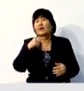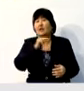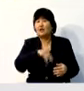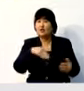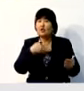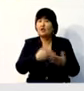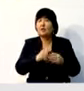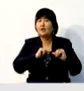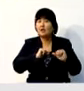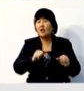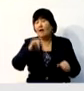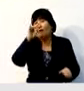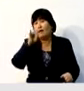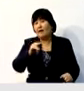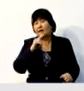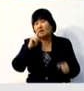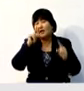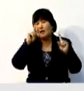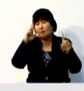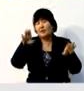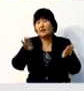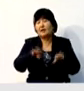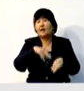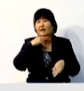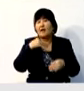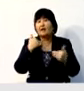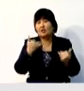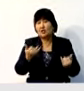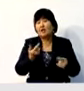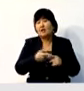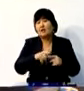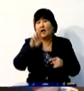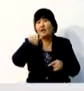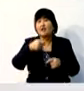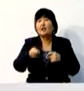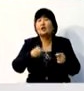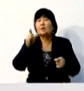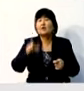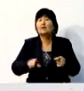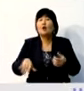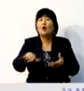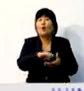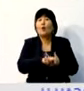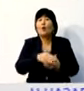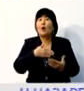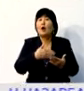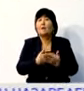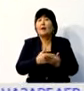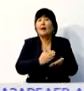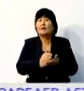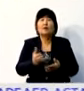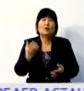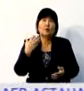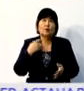еңбегерлері болсын, Қазақстанда белгілі бір дәрежеде. Сол сияқты ел басқарып отырған қоғам қайраткерлері де қазір